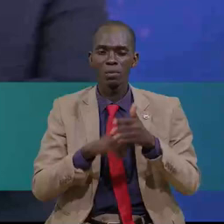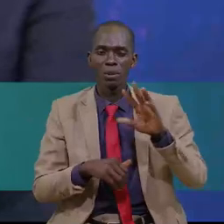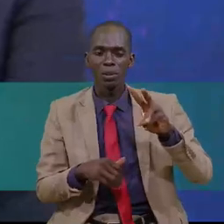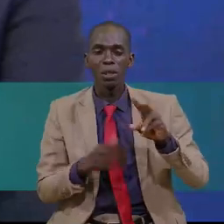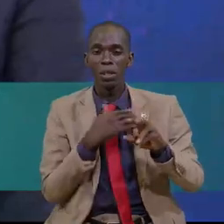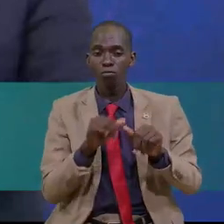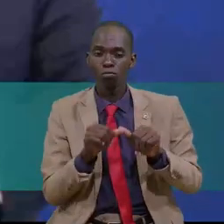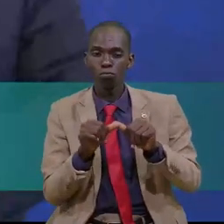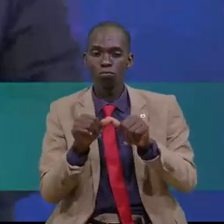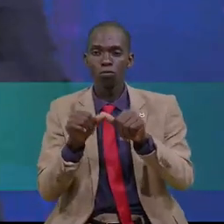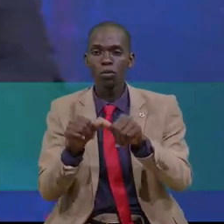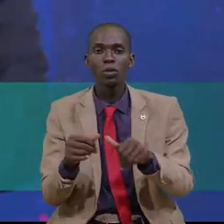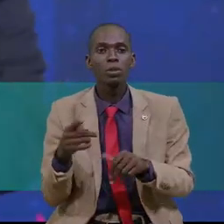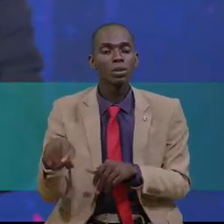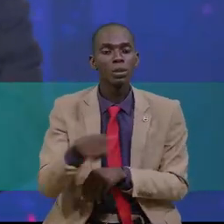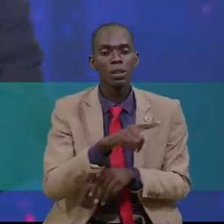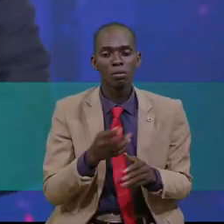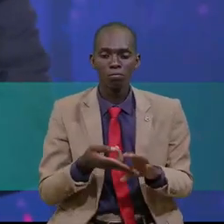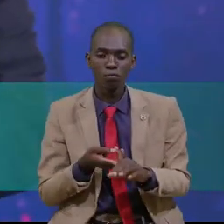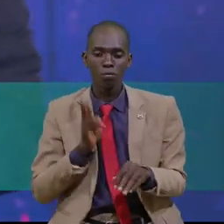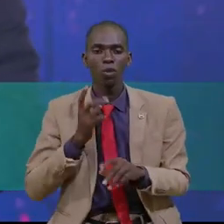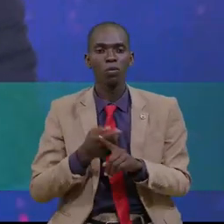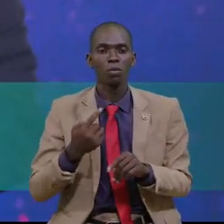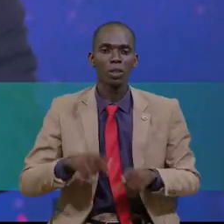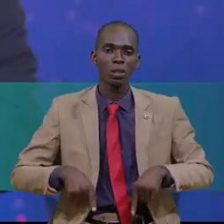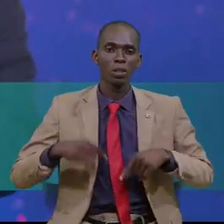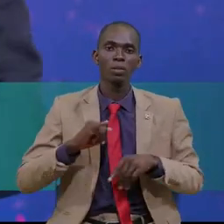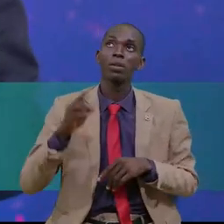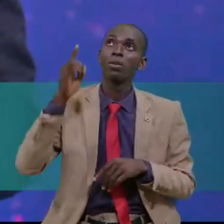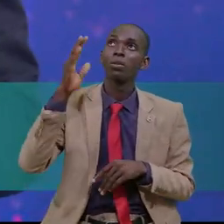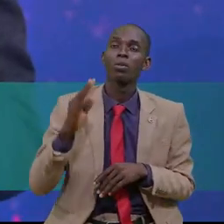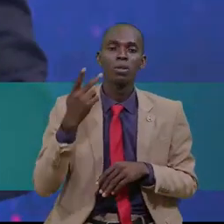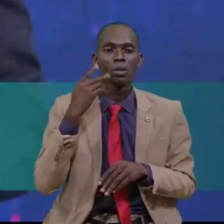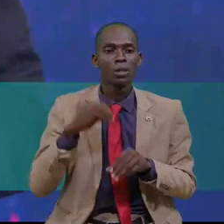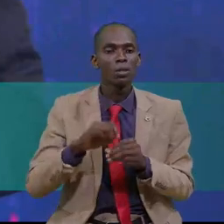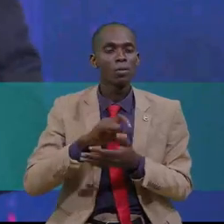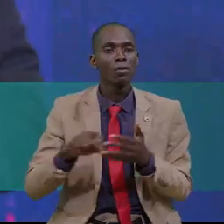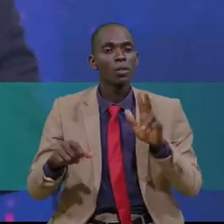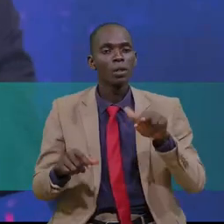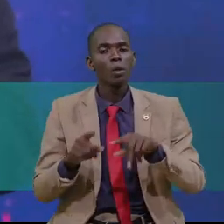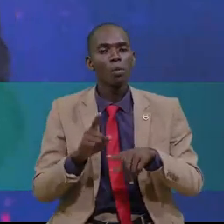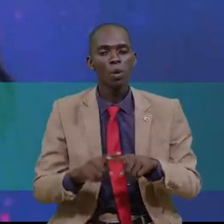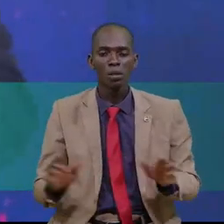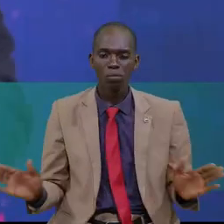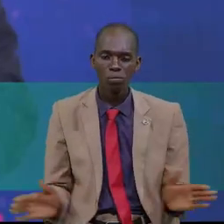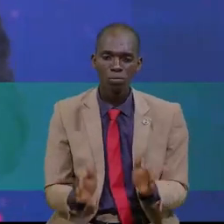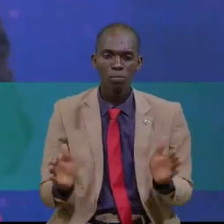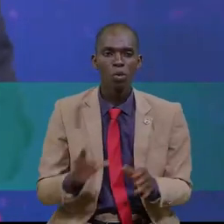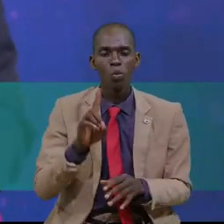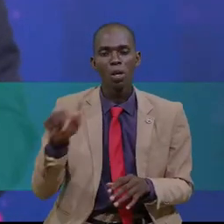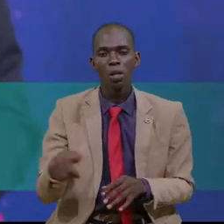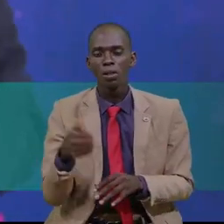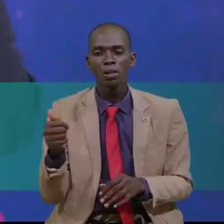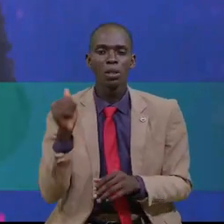Exode 15, 16. Et quand vous évoluez, ils se sont éloignés du Dieu vivant. Verset 13. Mais exhortez-vous les uns les autres chaque